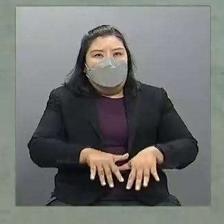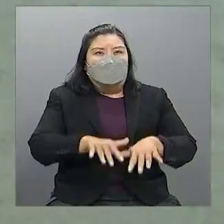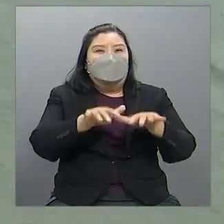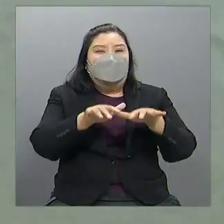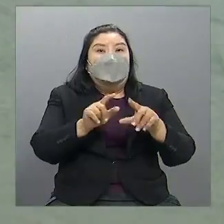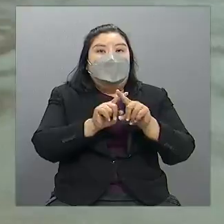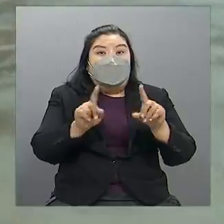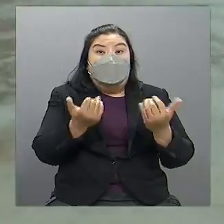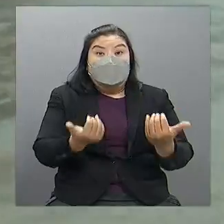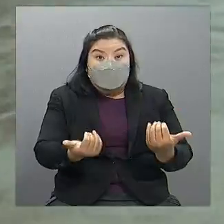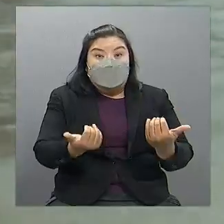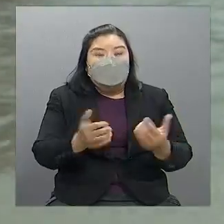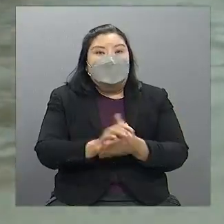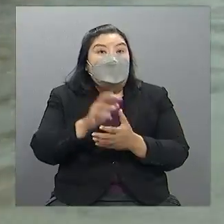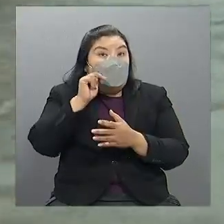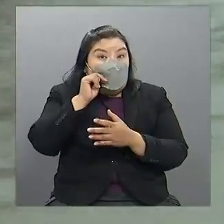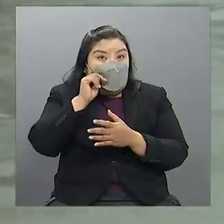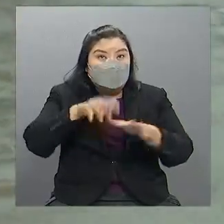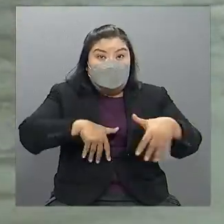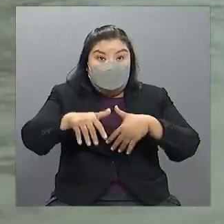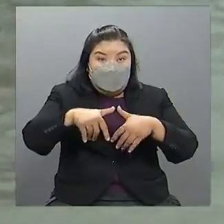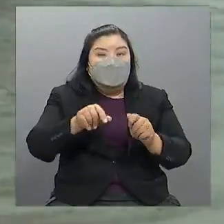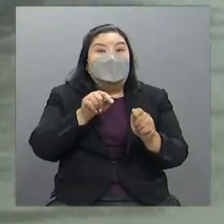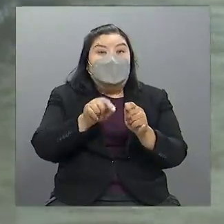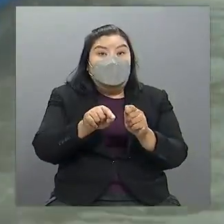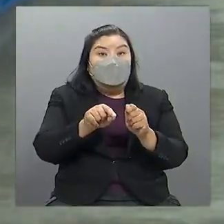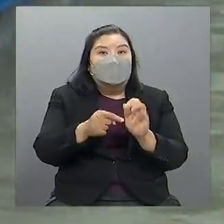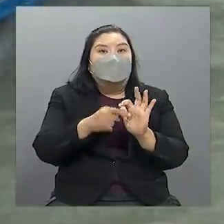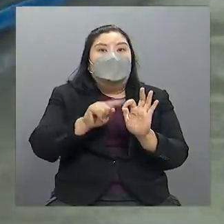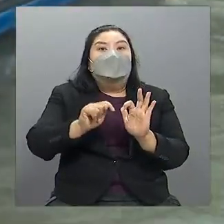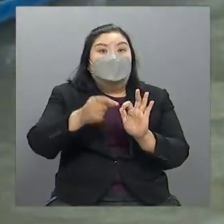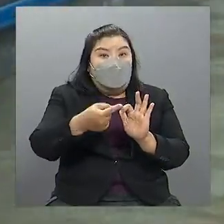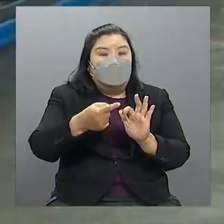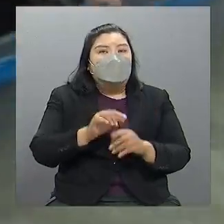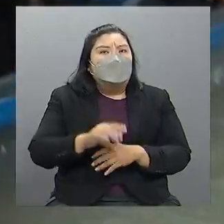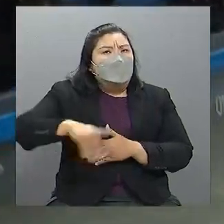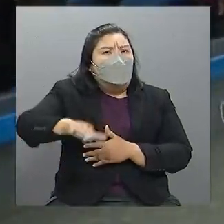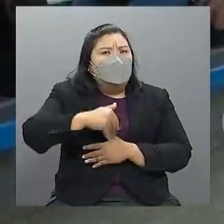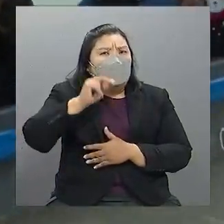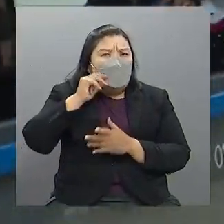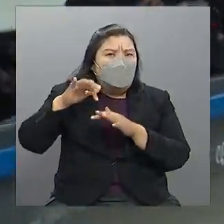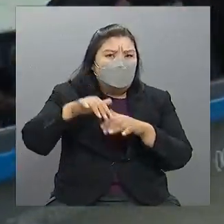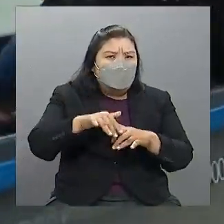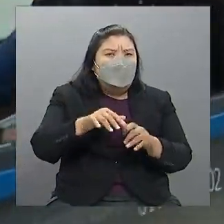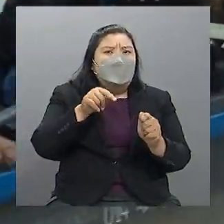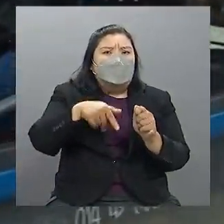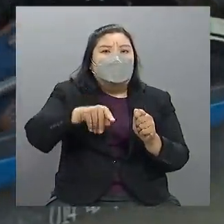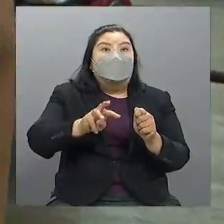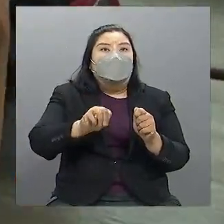พบว่าระดับน้ำในชุมชนบ้านหนองแตนรวมทั้งชุมชนมะม่วงตลอดซึ่งเป็นพื้นที่รับน้ำในอำเภอพระพรหมลดระดับลงอย่างต่อเนื่อง